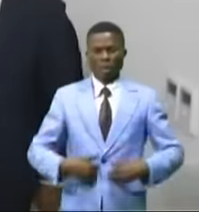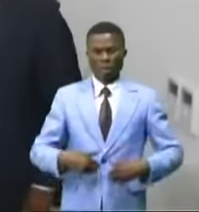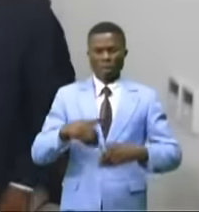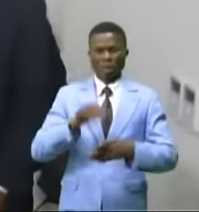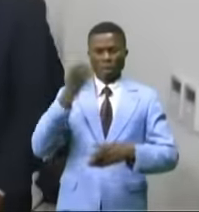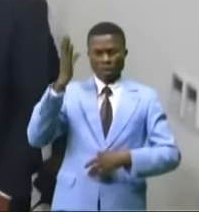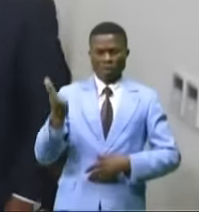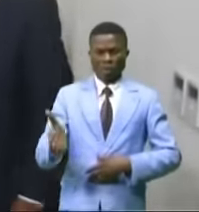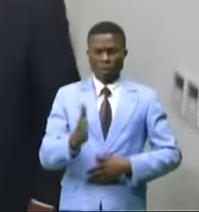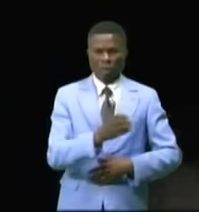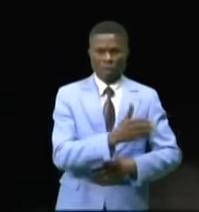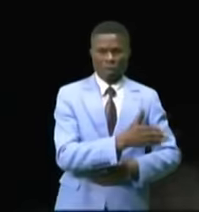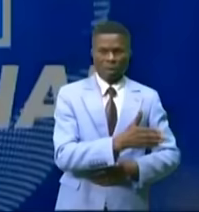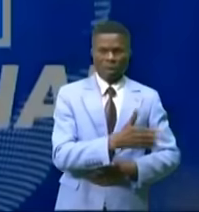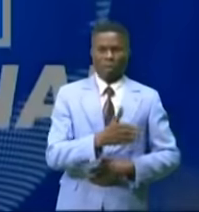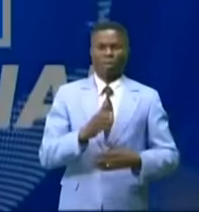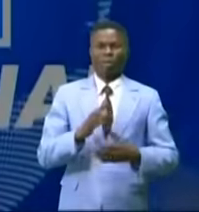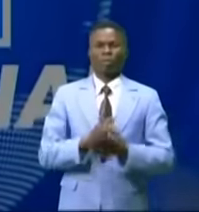universelle.